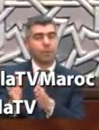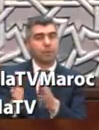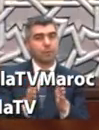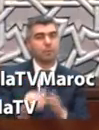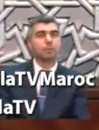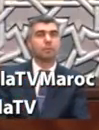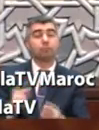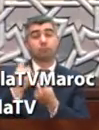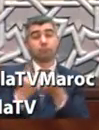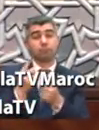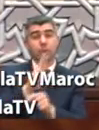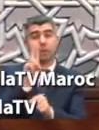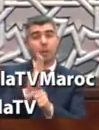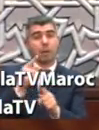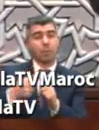هل هناك تعقيبات اضافيه؟